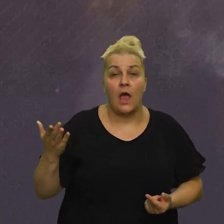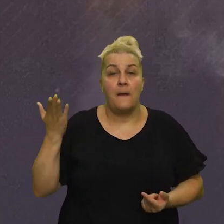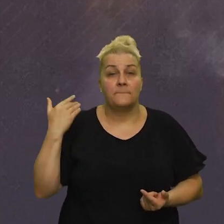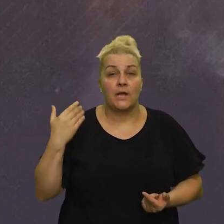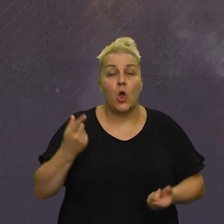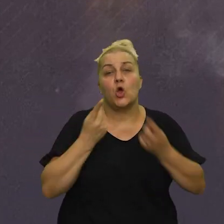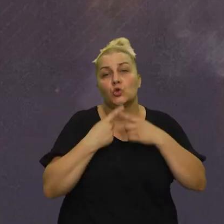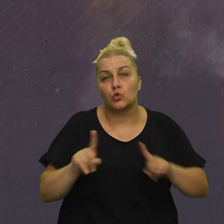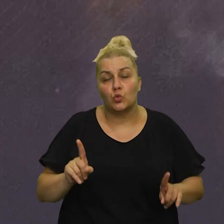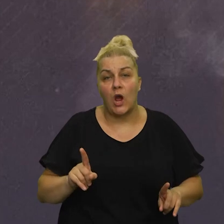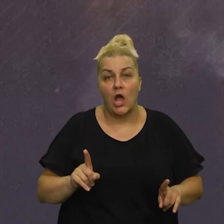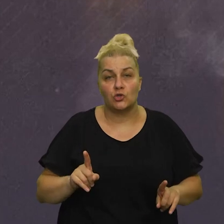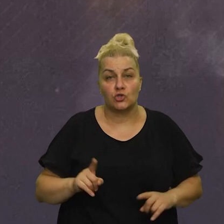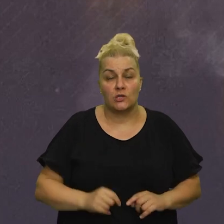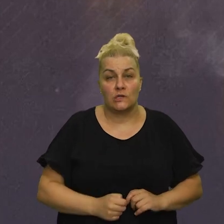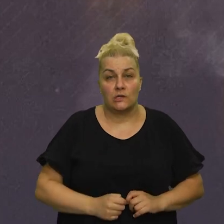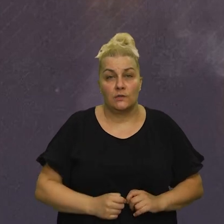bilo je i drugačijih